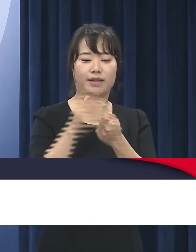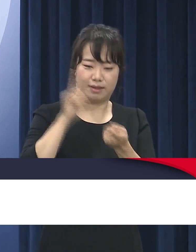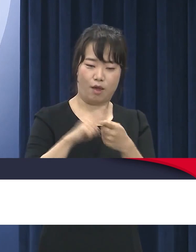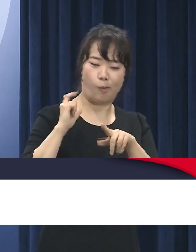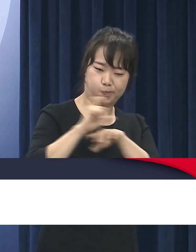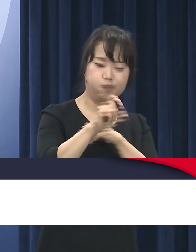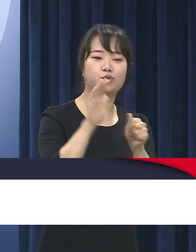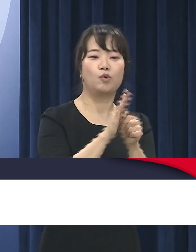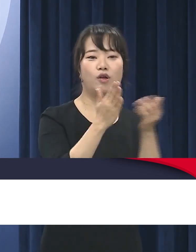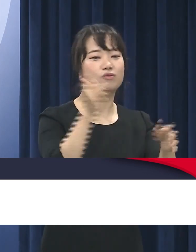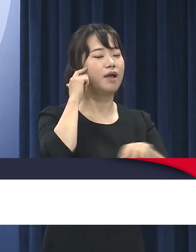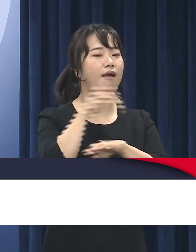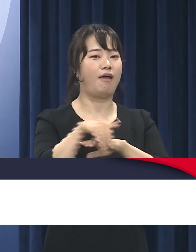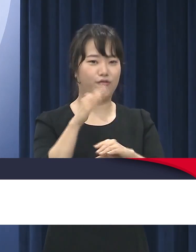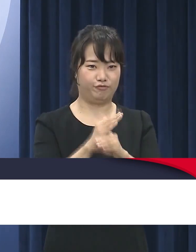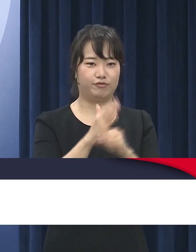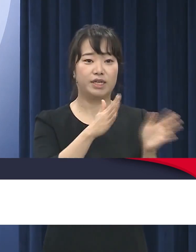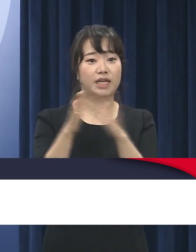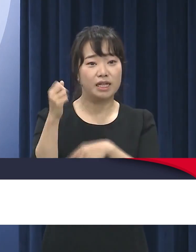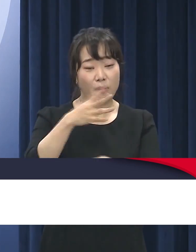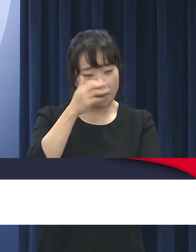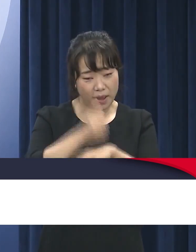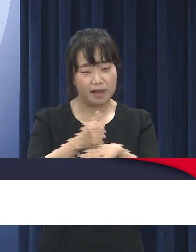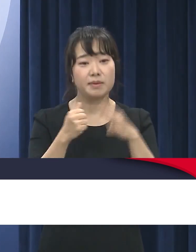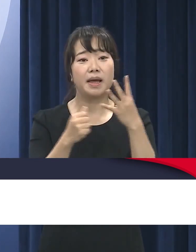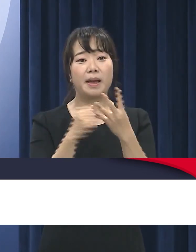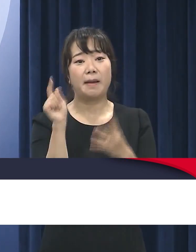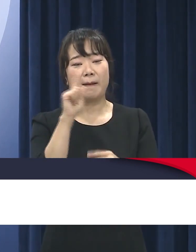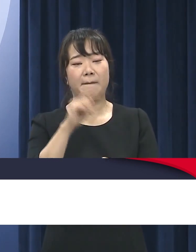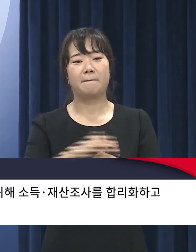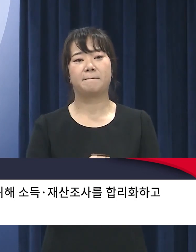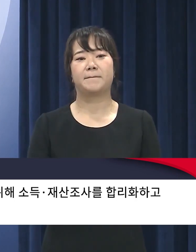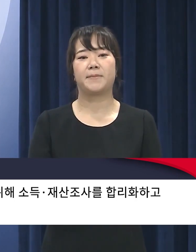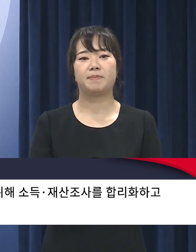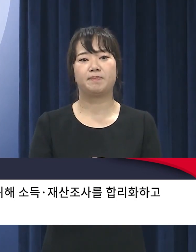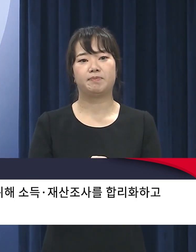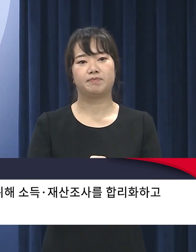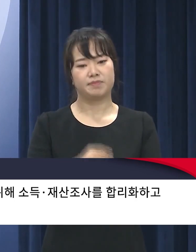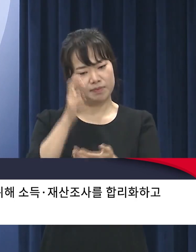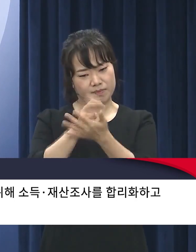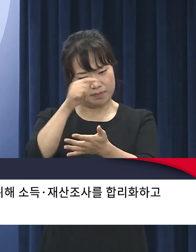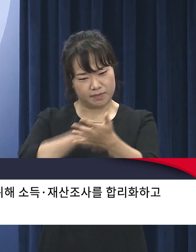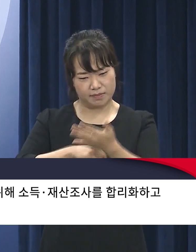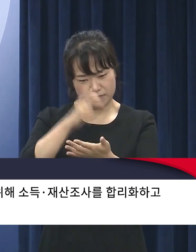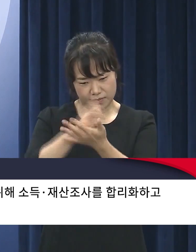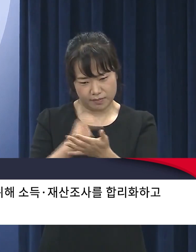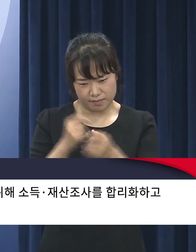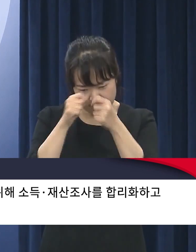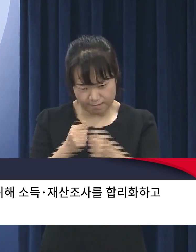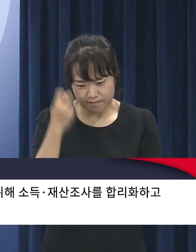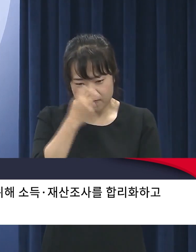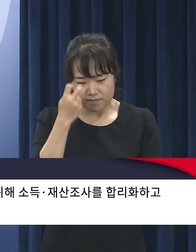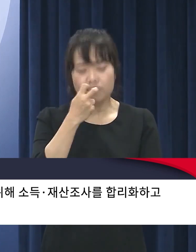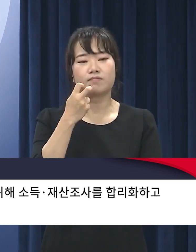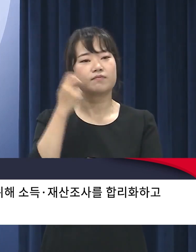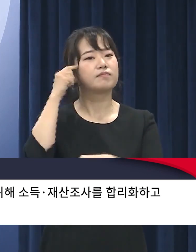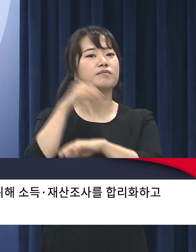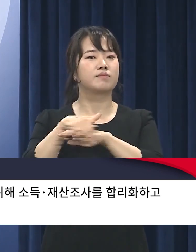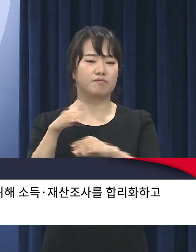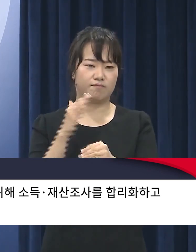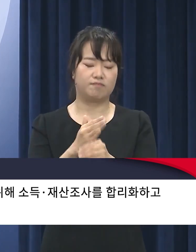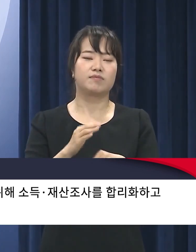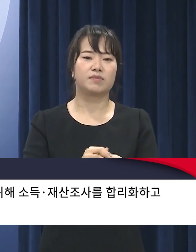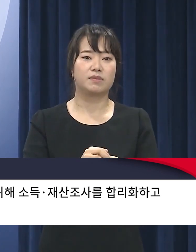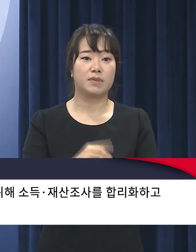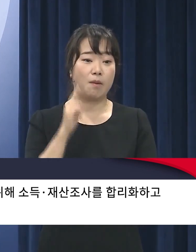계획입니다. 마지막으로 네 번째 제도 내실화 관리 강화입니다. 기초생활보장급여의 적정 지급